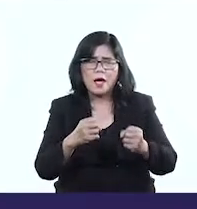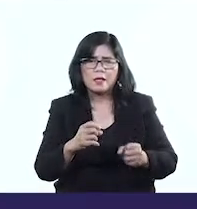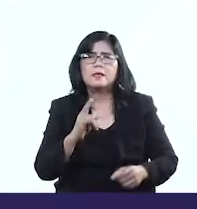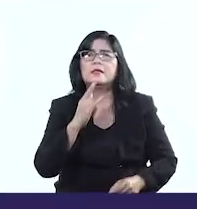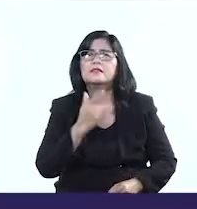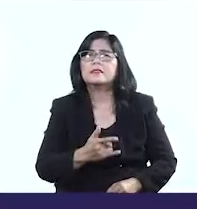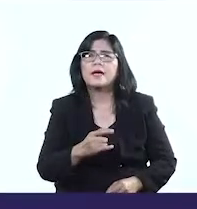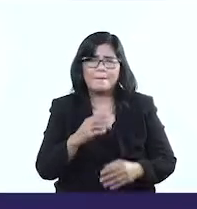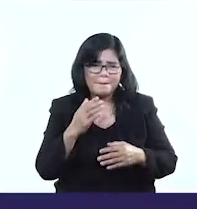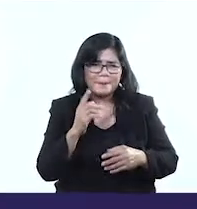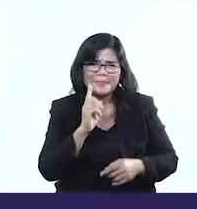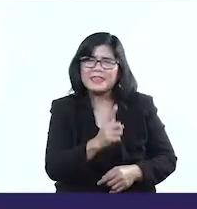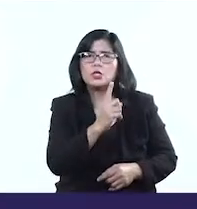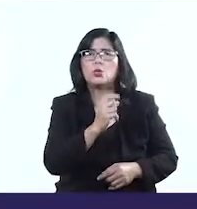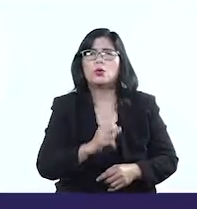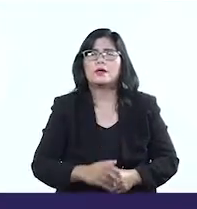takut